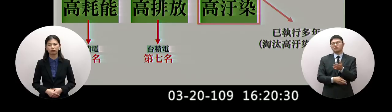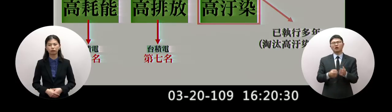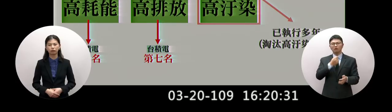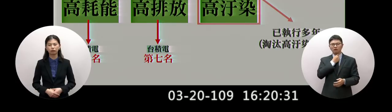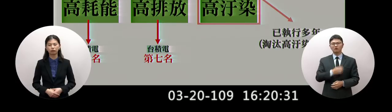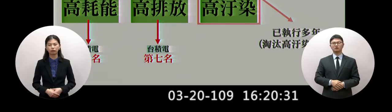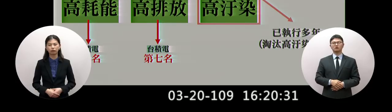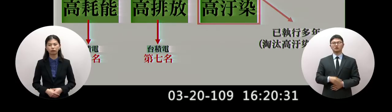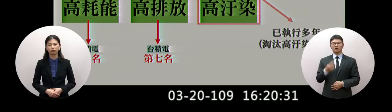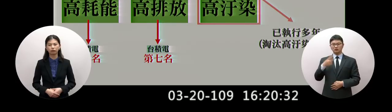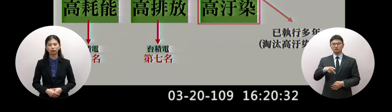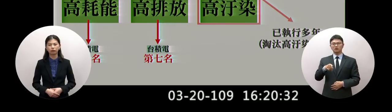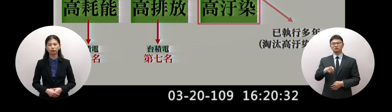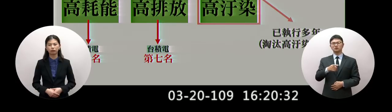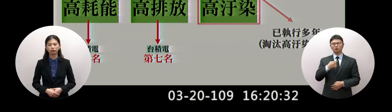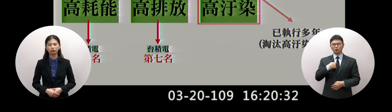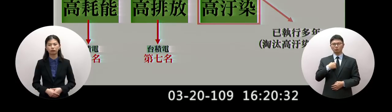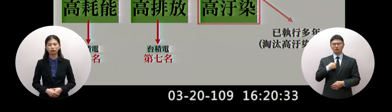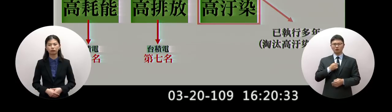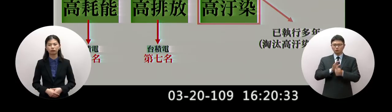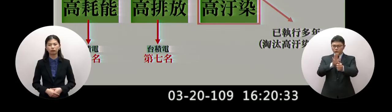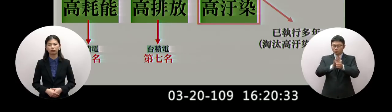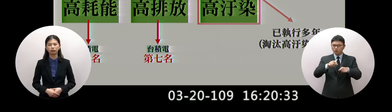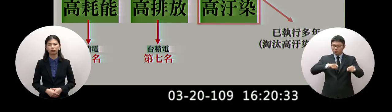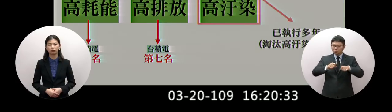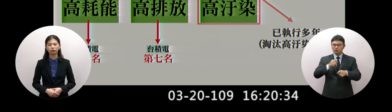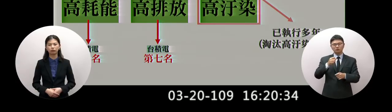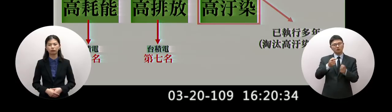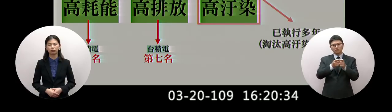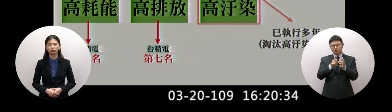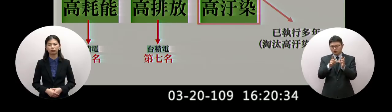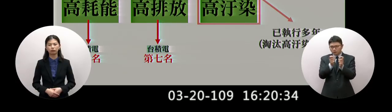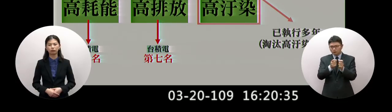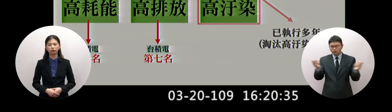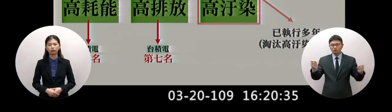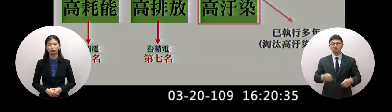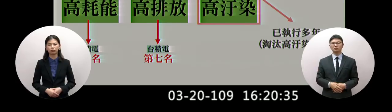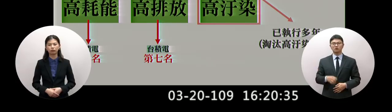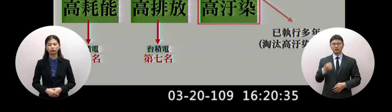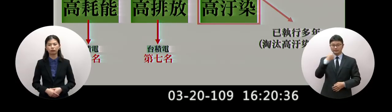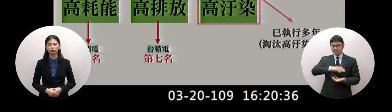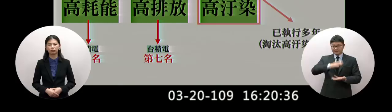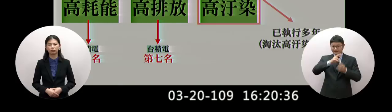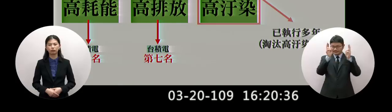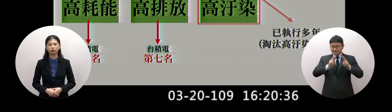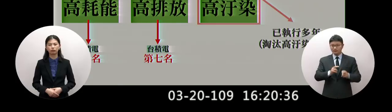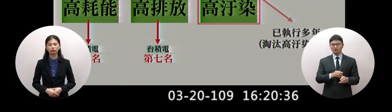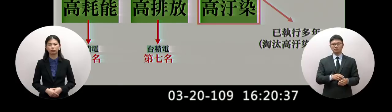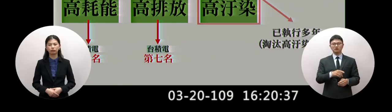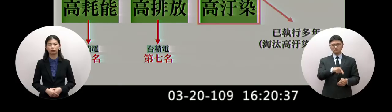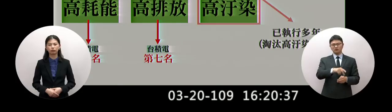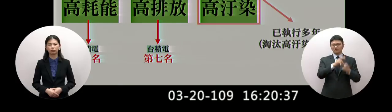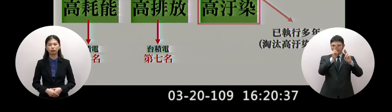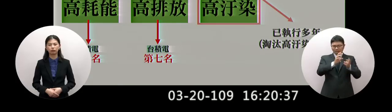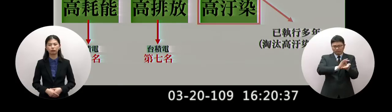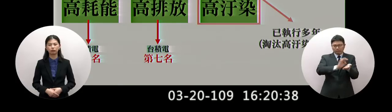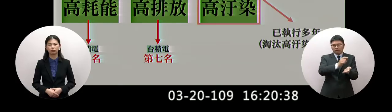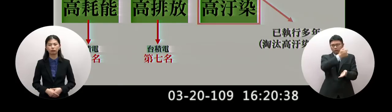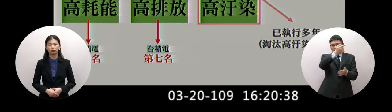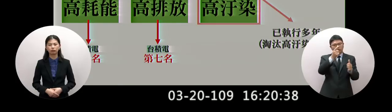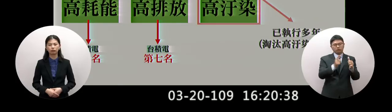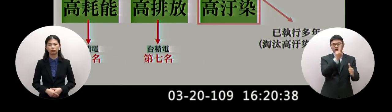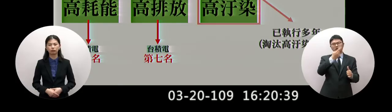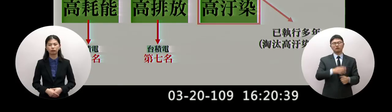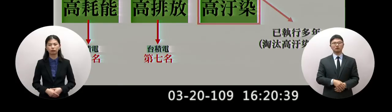我们也执行了非常多年。我们来看一下这个数据：台积电高耗能全台湾第一，高